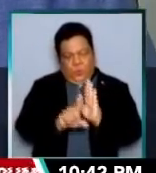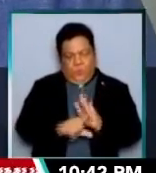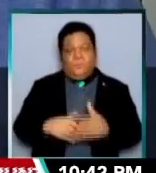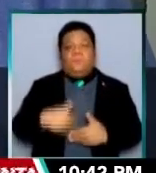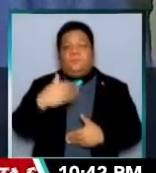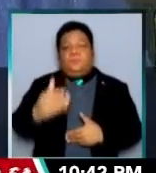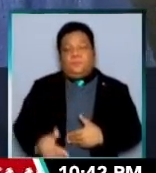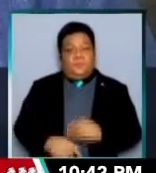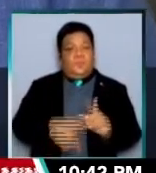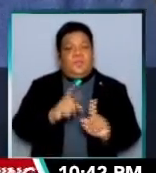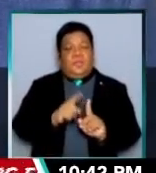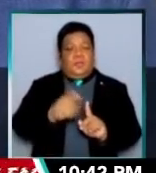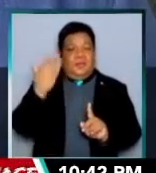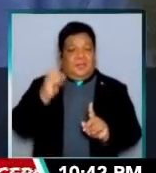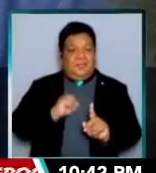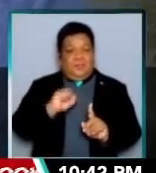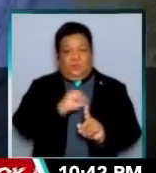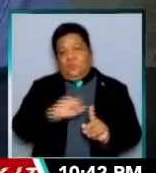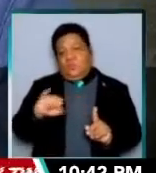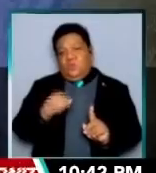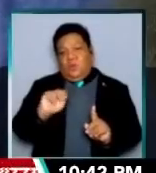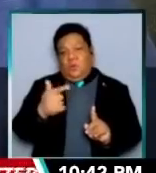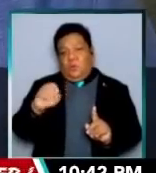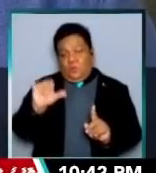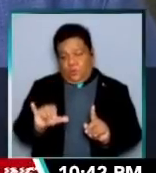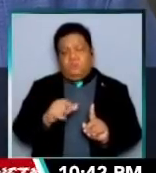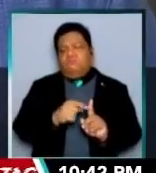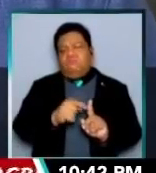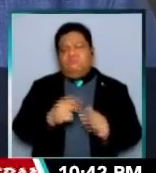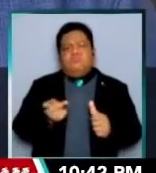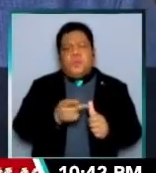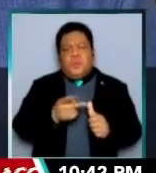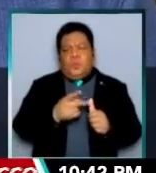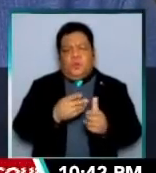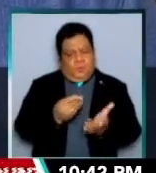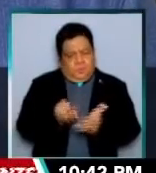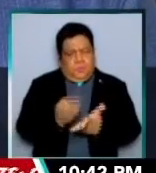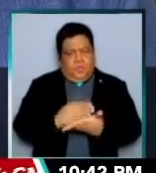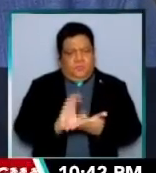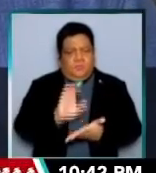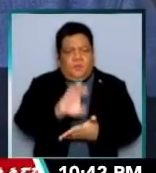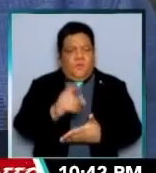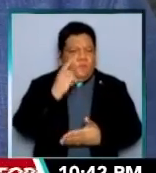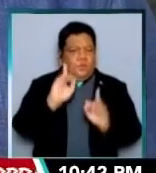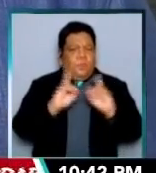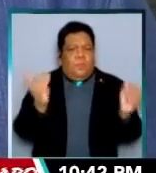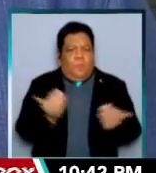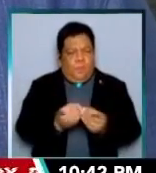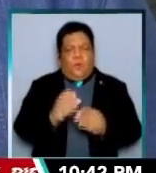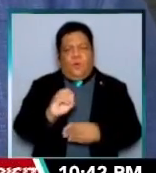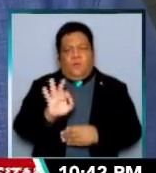Jinggoy Estrada na gagawin niyang prioridad ang pagpopondo sa bagong tatag na Department of Migrant Workers. Mark